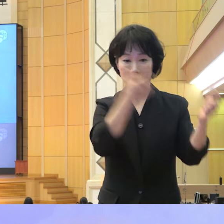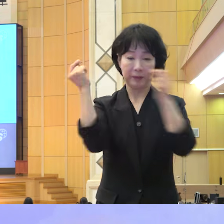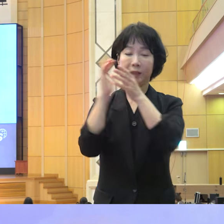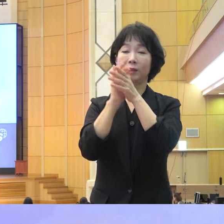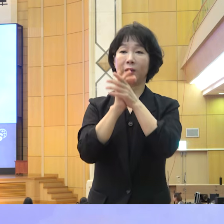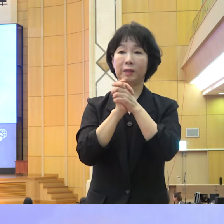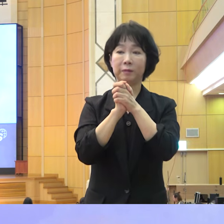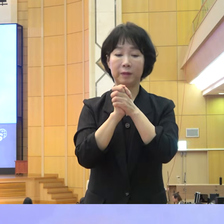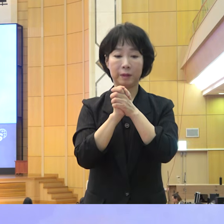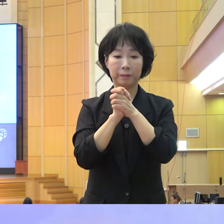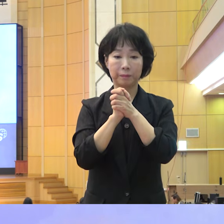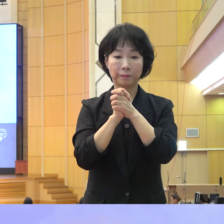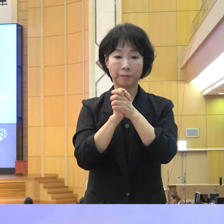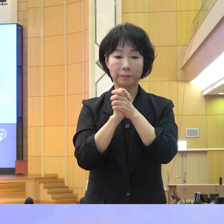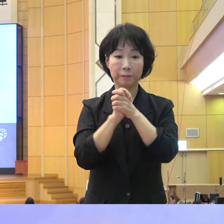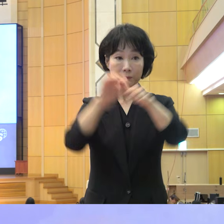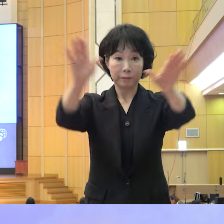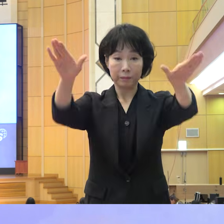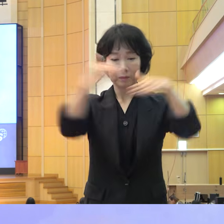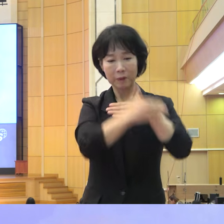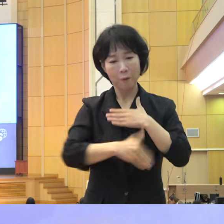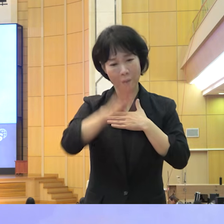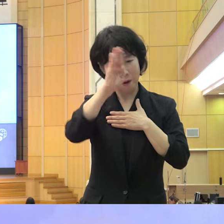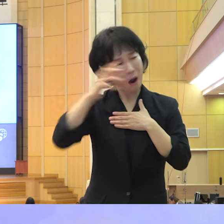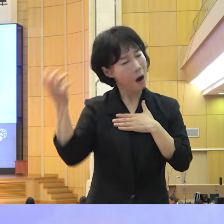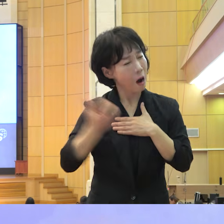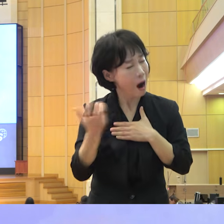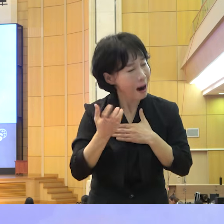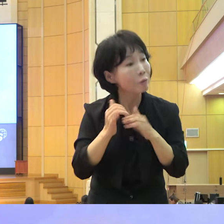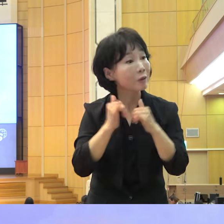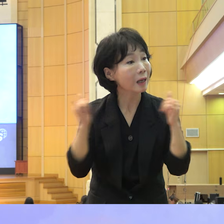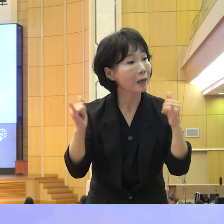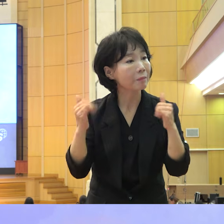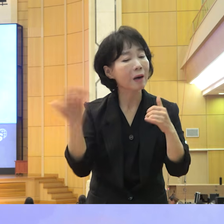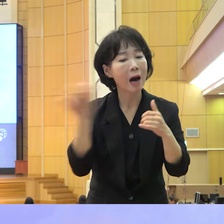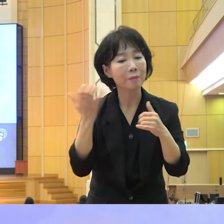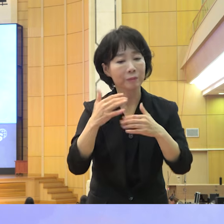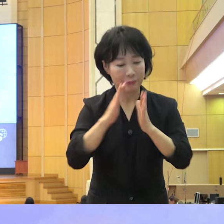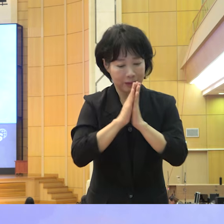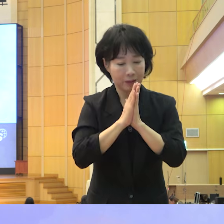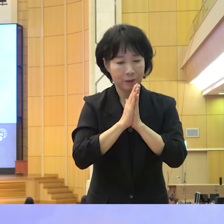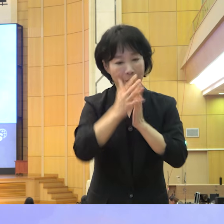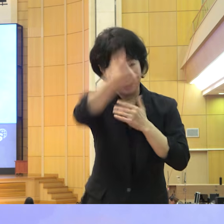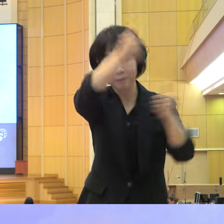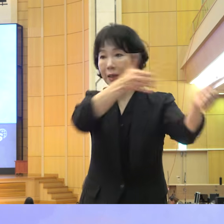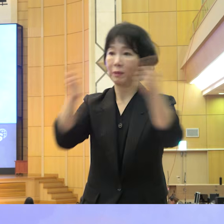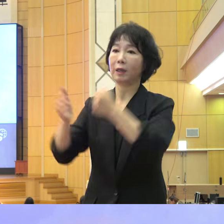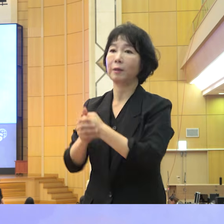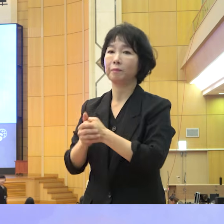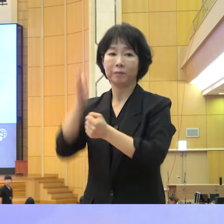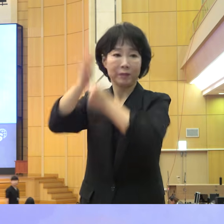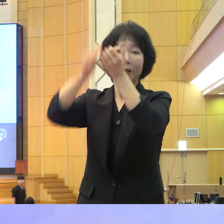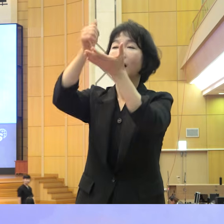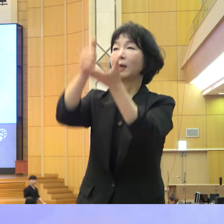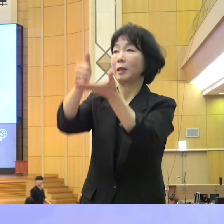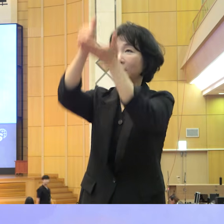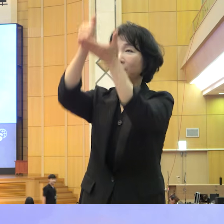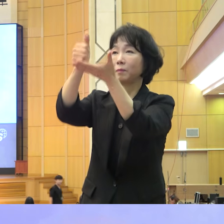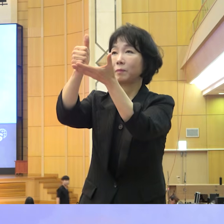감으시길 바랍니다. 그리고 아프신 분들은 아픈 자리에 손 얹으시기 바랍니다. 하나님,